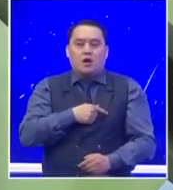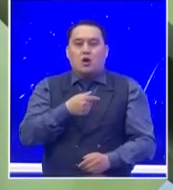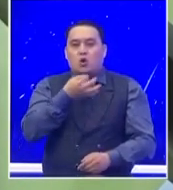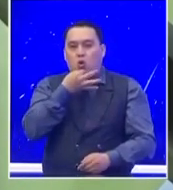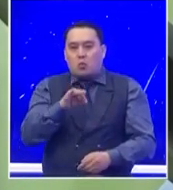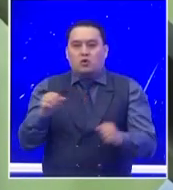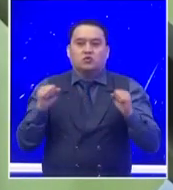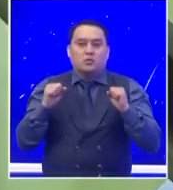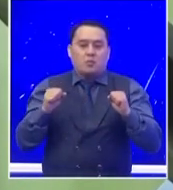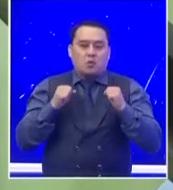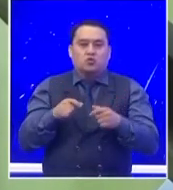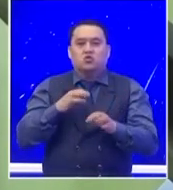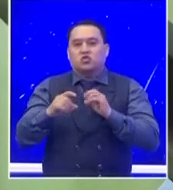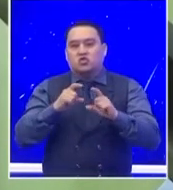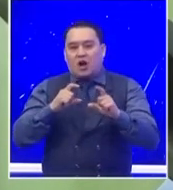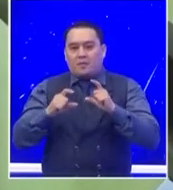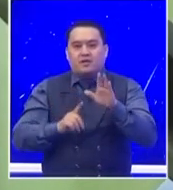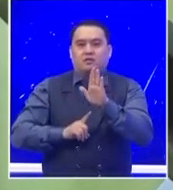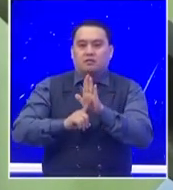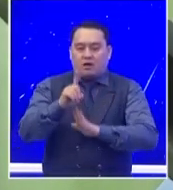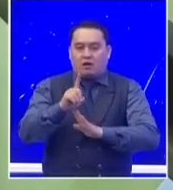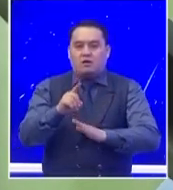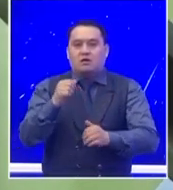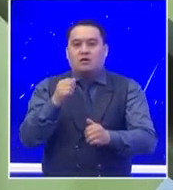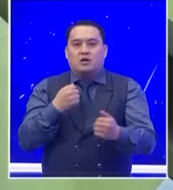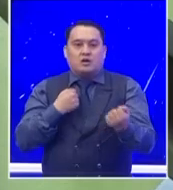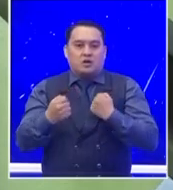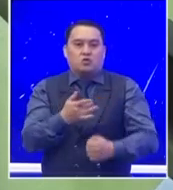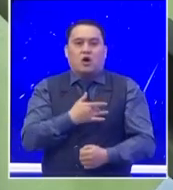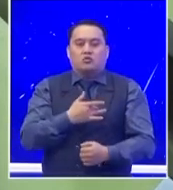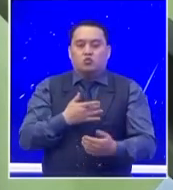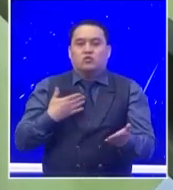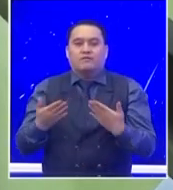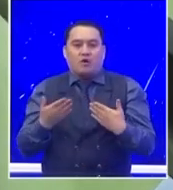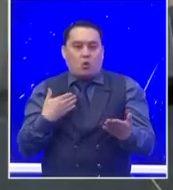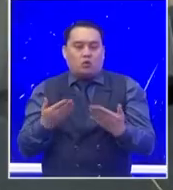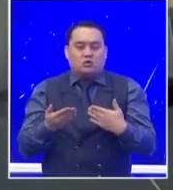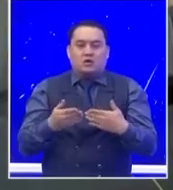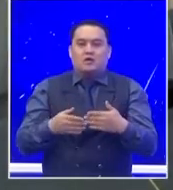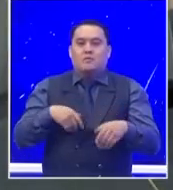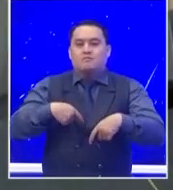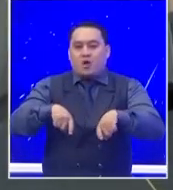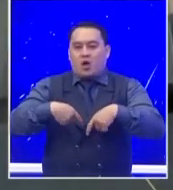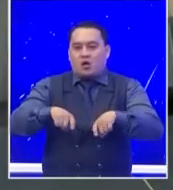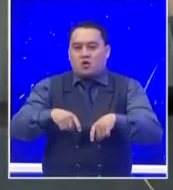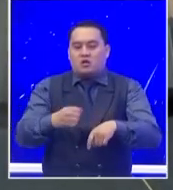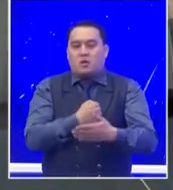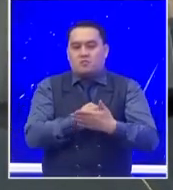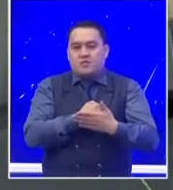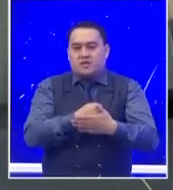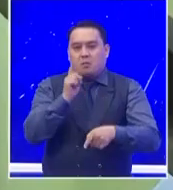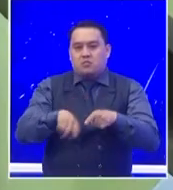виде спорта, кроме шахмат, конечно, должна начинаться с кардионагрузок. В том числе бег на беговой дорожке. Сердце начинает биться